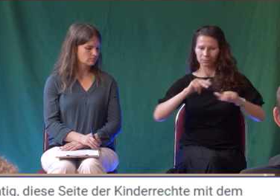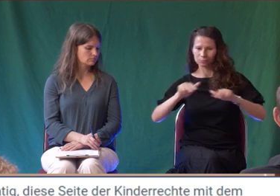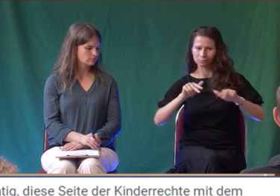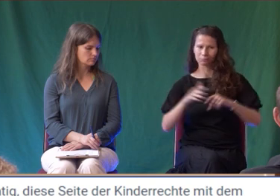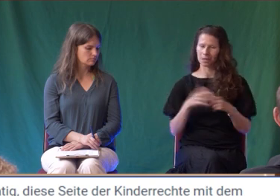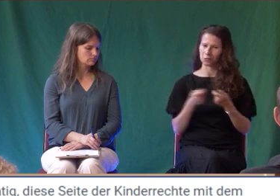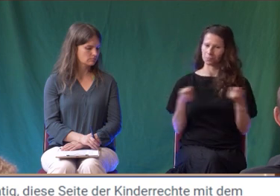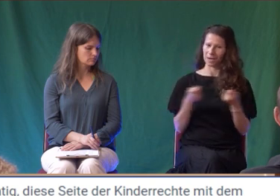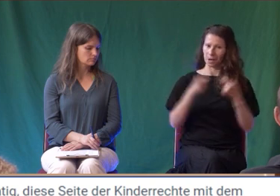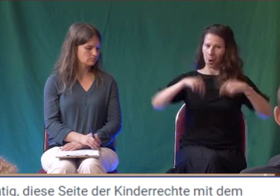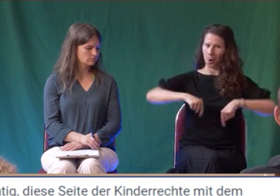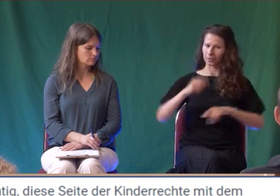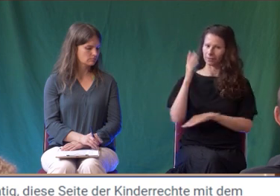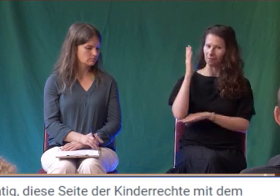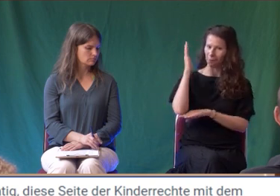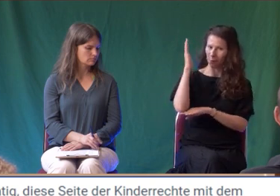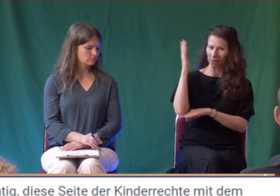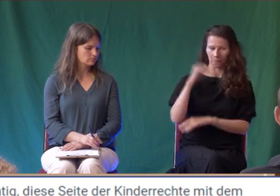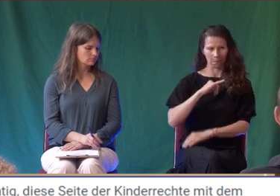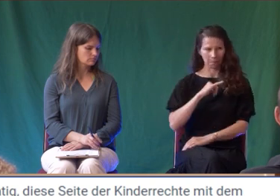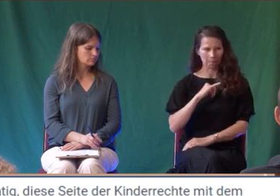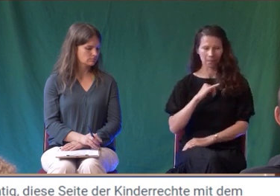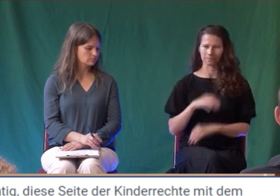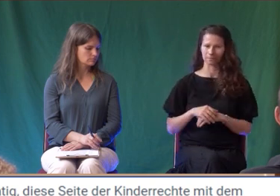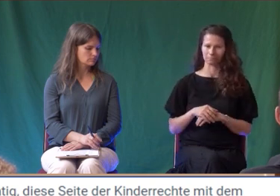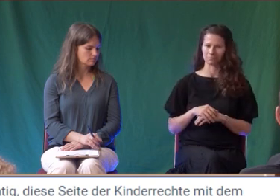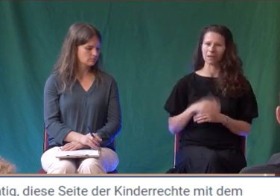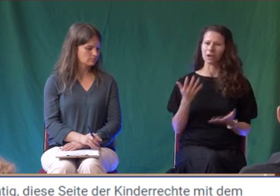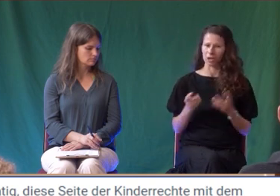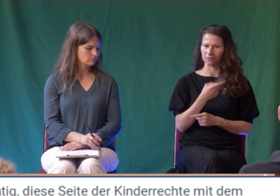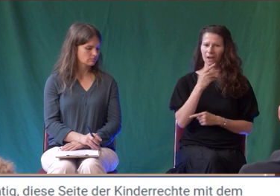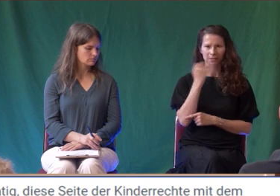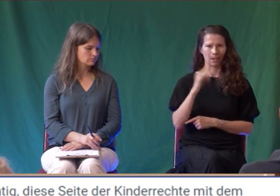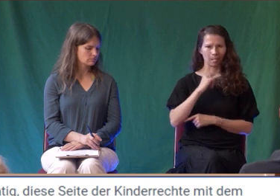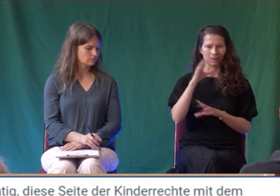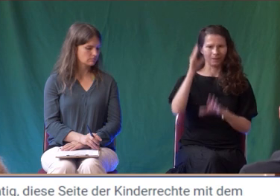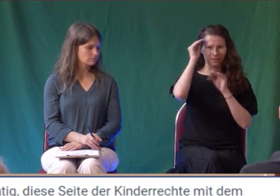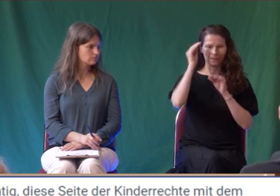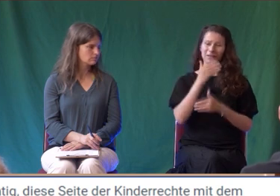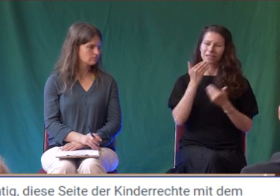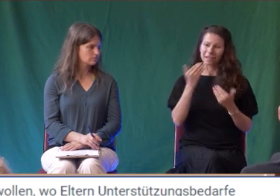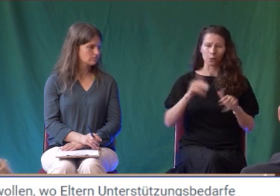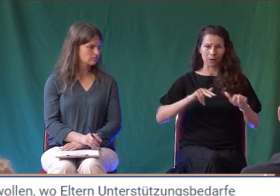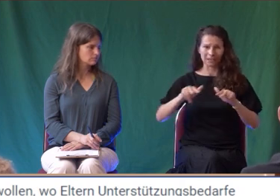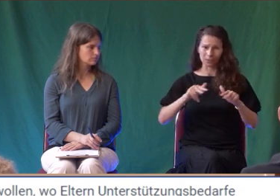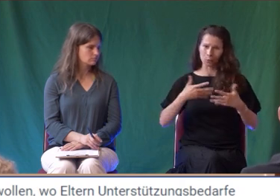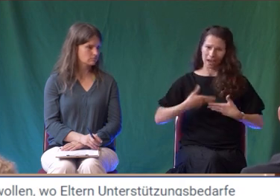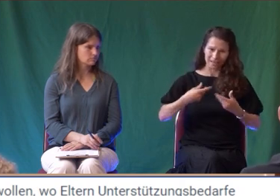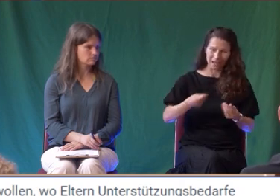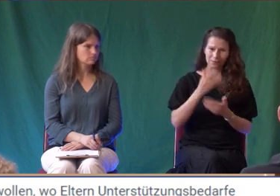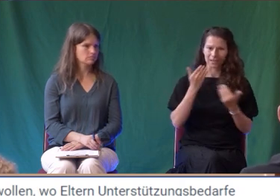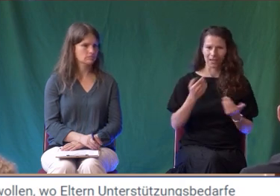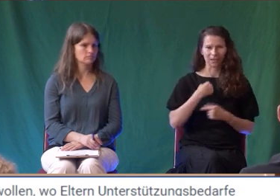heute auf die Impulse für den Vater wir werden mit Sicherheit viel mitnehmen und ich danke für die Organisation für die Einladung und Wünsche natürlich